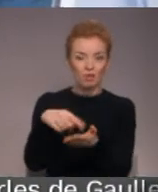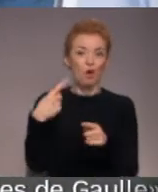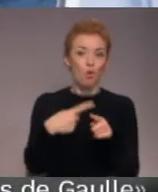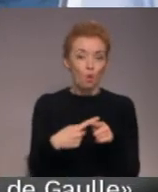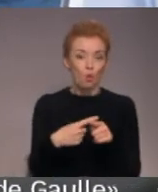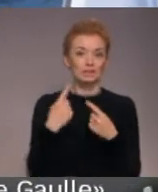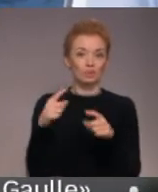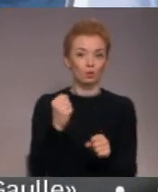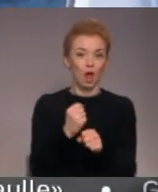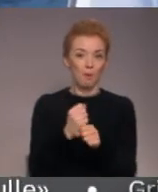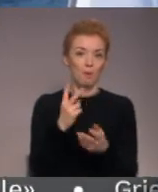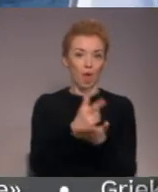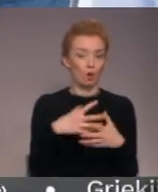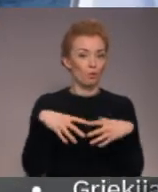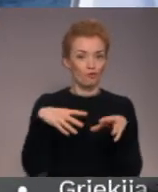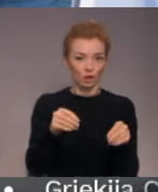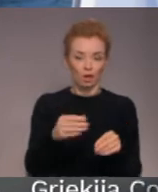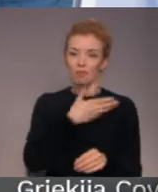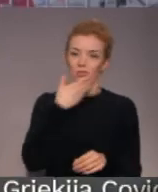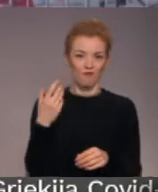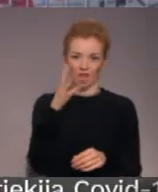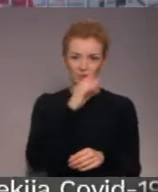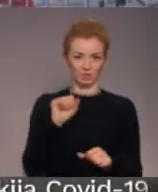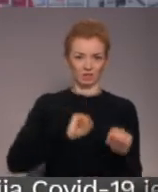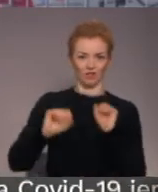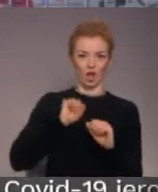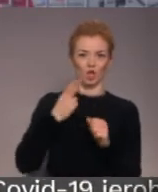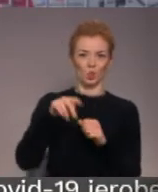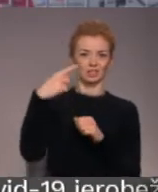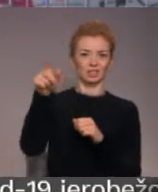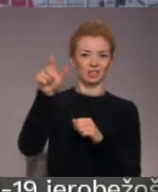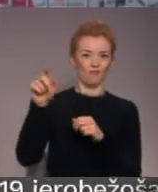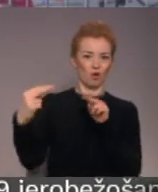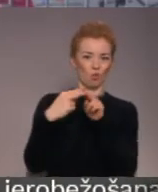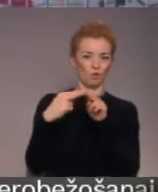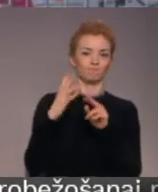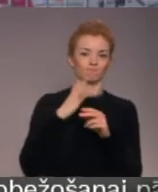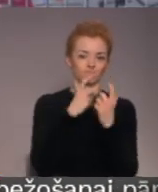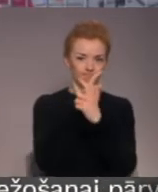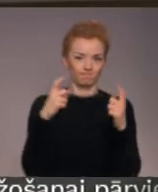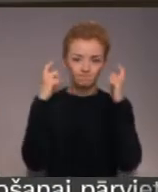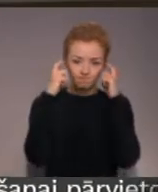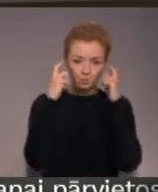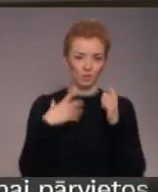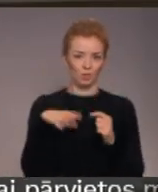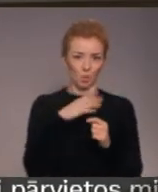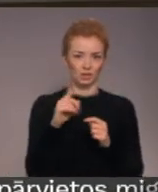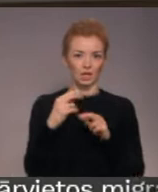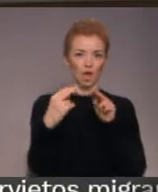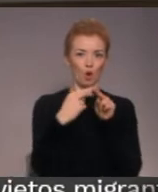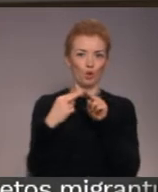citu darba pienākumu veikšanā nav iespējams izvairīties no kontaktiem ar citiem cilvēkiem. Mums jāiet uz fizisko kontaktu, iet runa